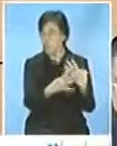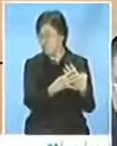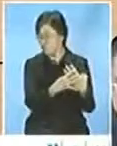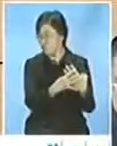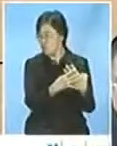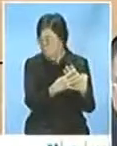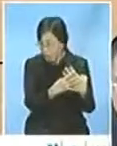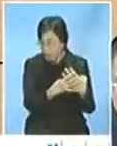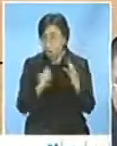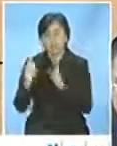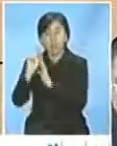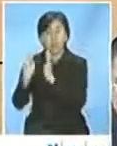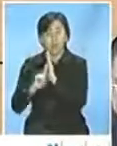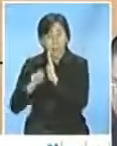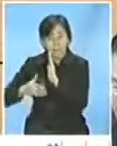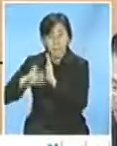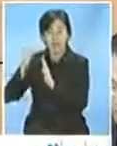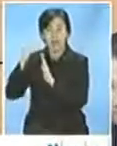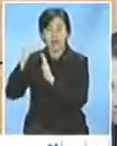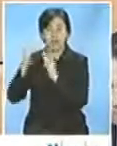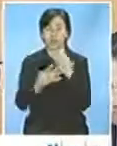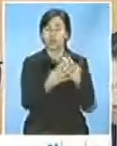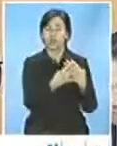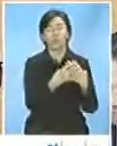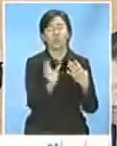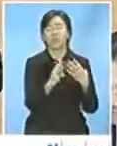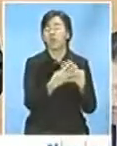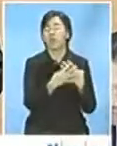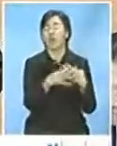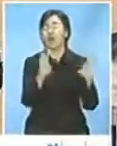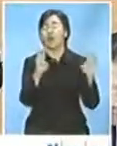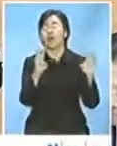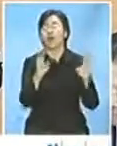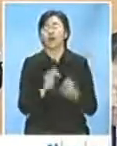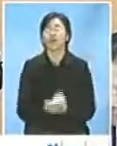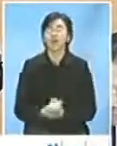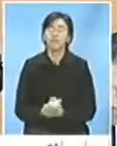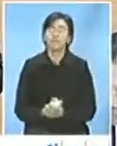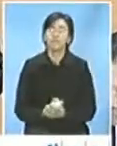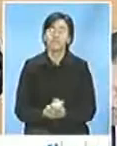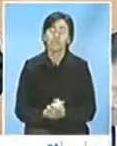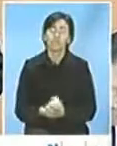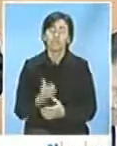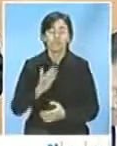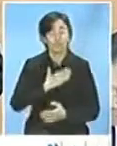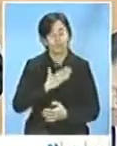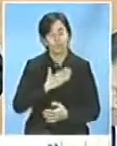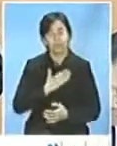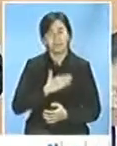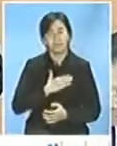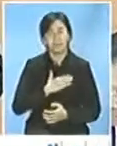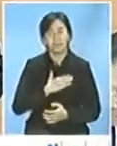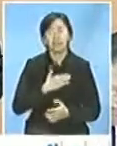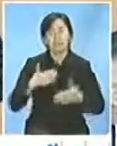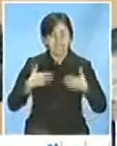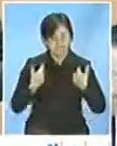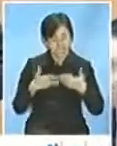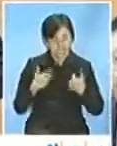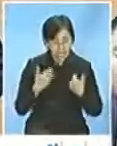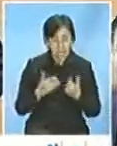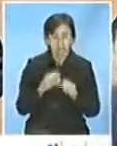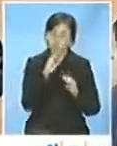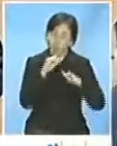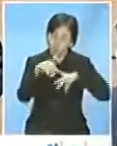ผิดเหล่านี้มีจำนวนมากมายท่านประธานครับผมยินดีต่อการปรองดอง